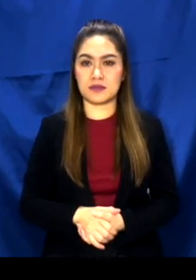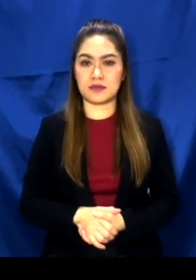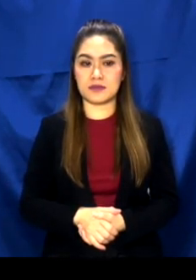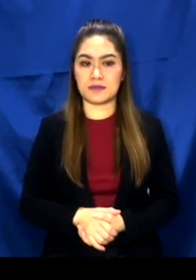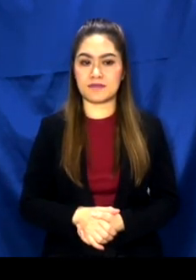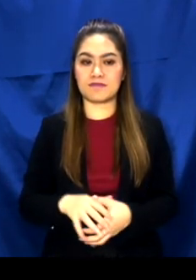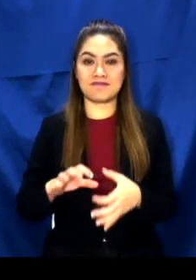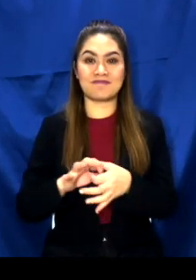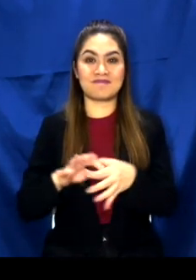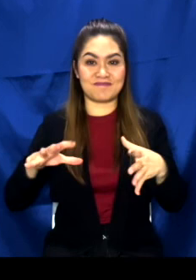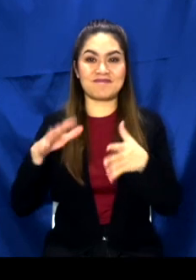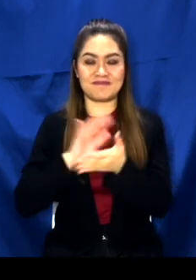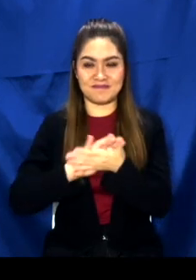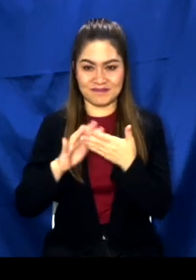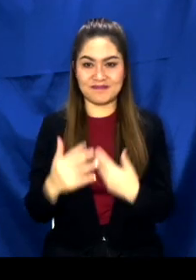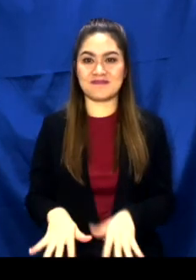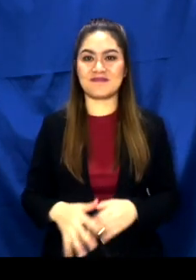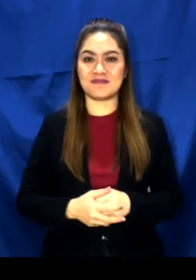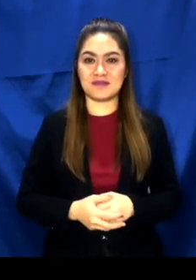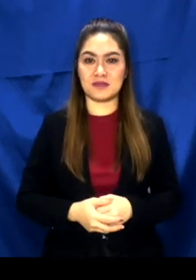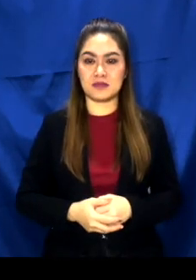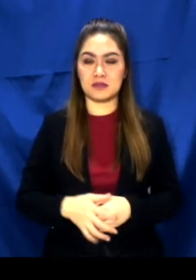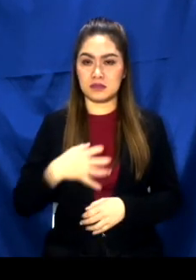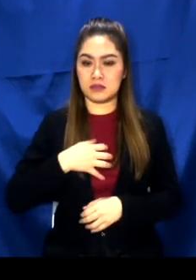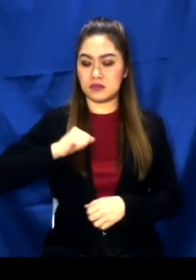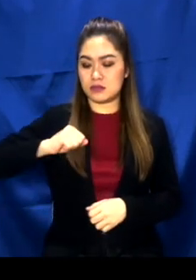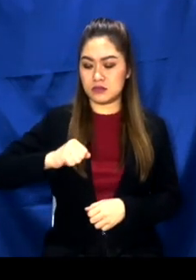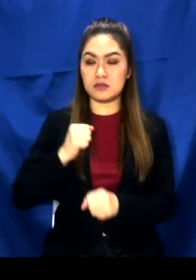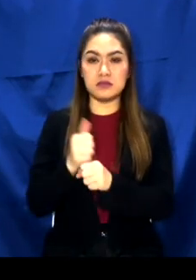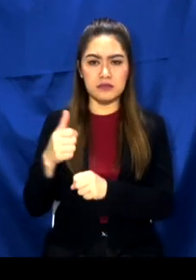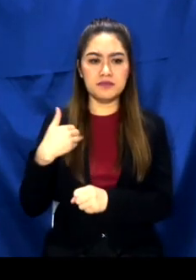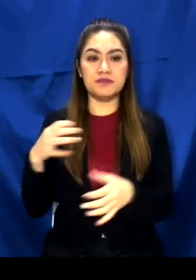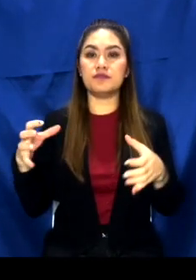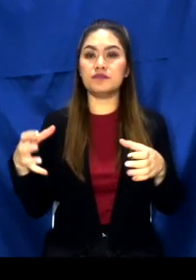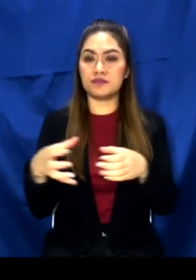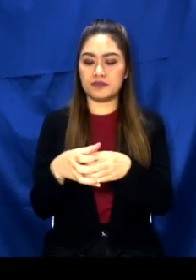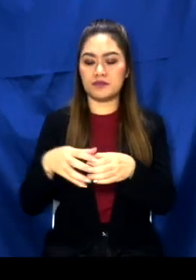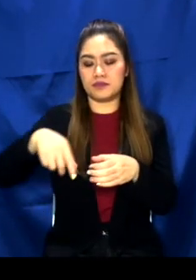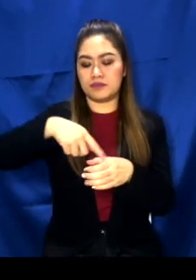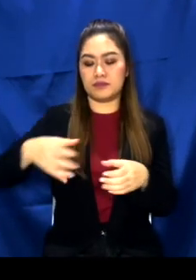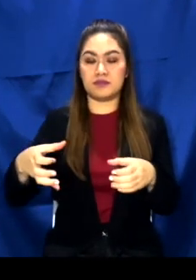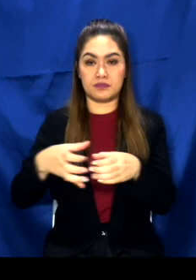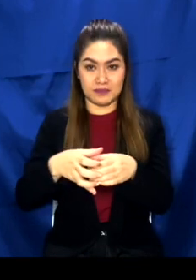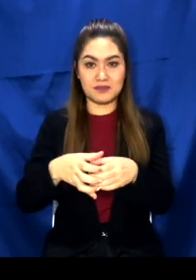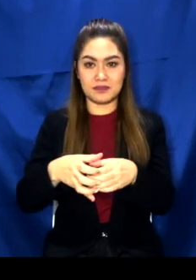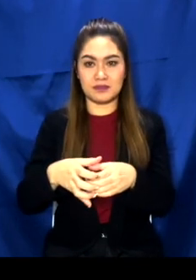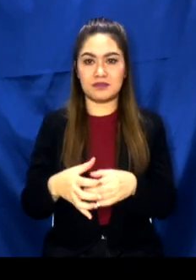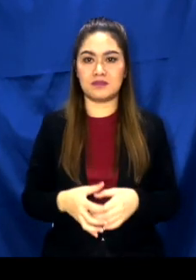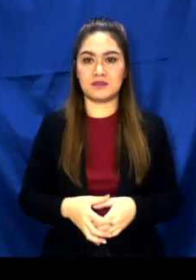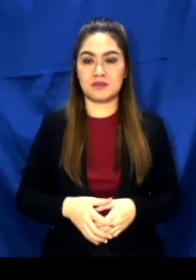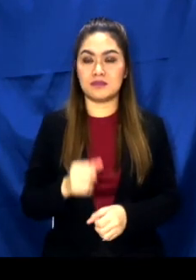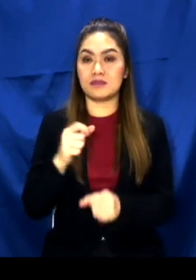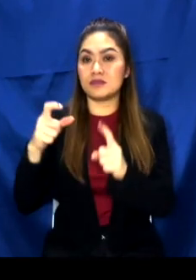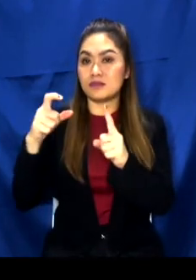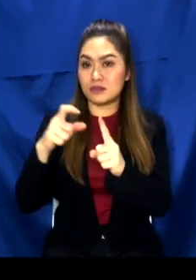อันนี้มันกรุ๊ปแล้วหรือว่าเราจะคลิกขวาแล้วก็มันจะมีคำว่ากรุ๊ปด้วยนะคะเมื่อกี้เราใช้